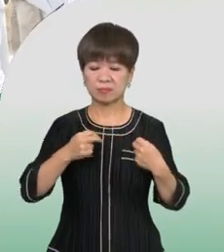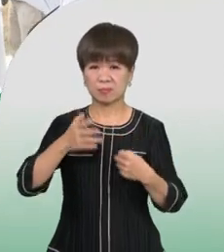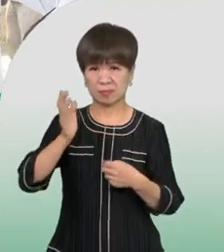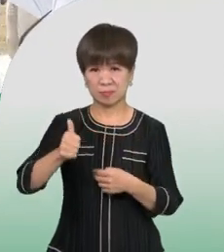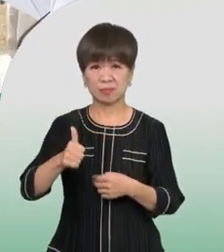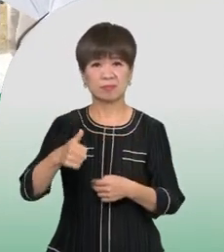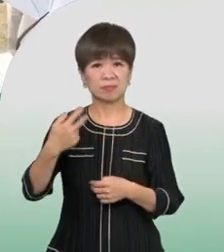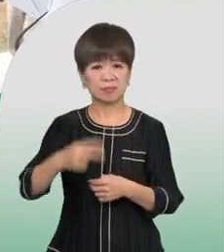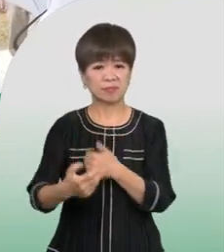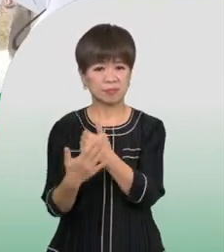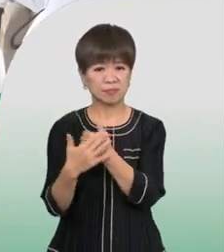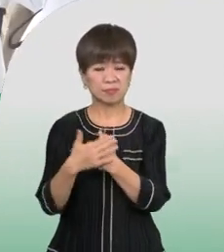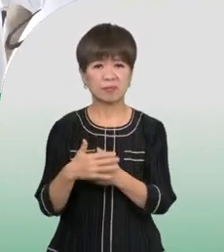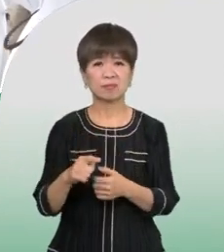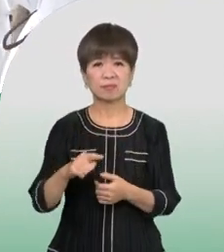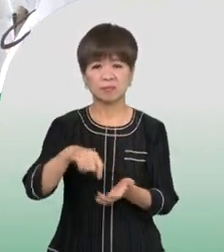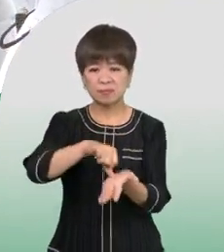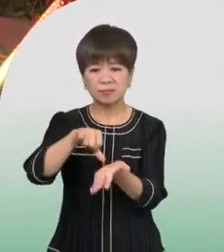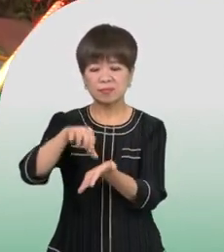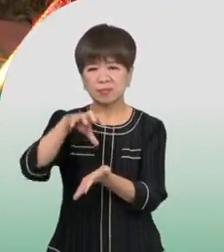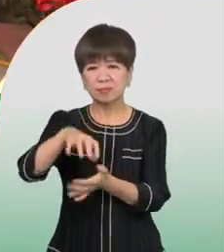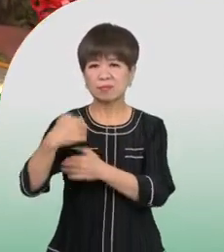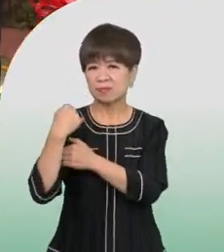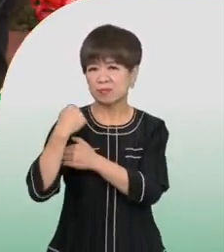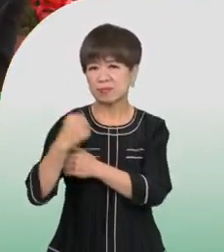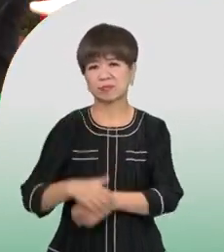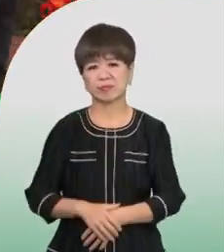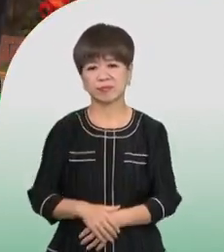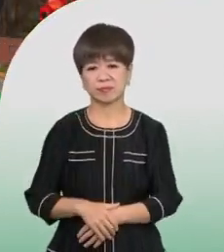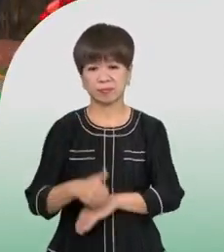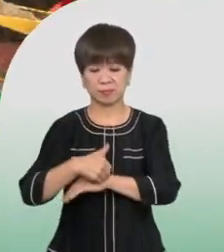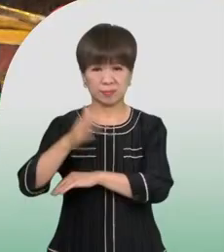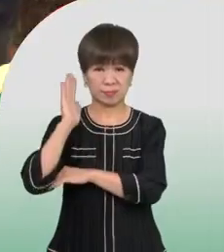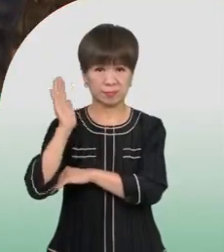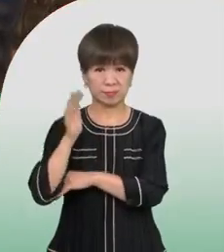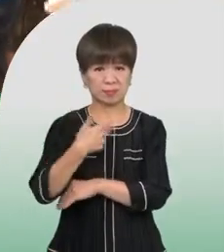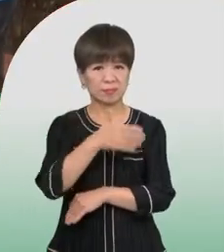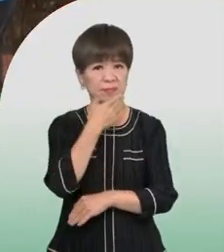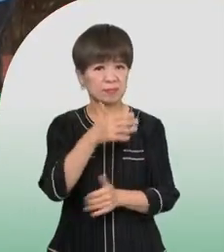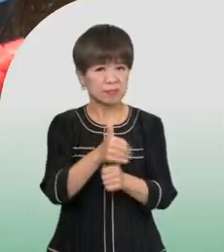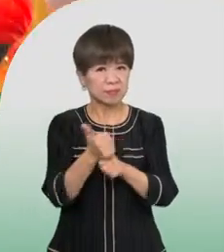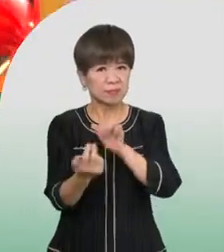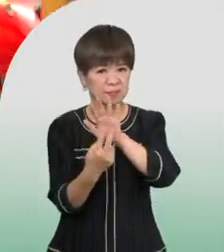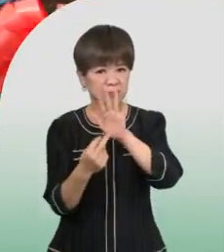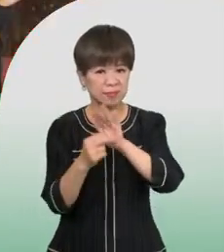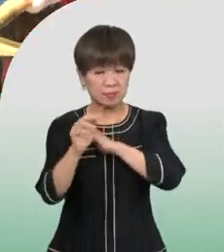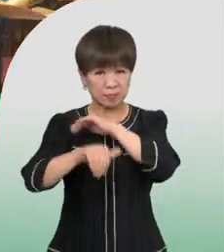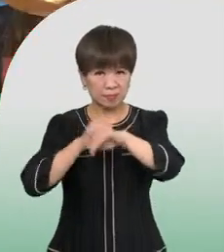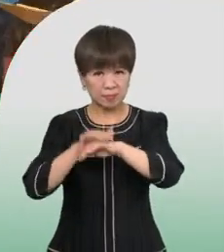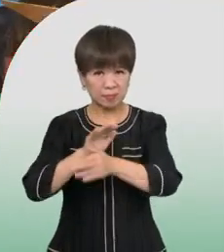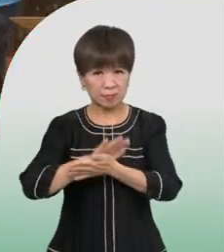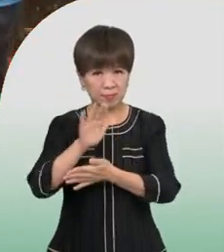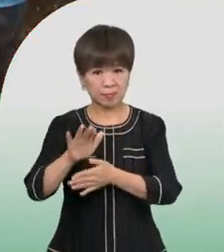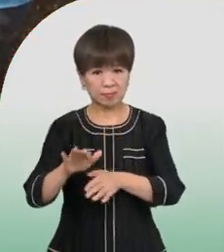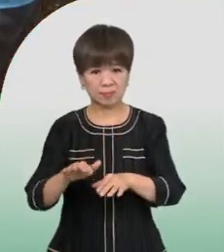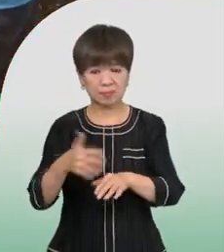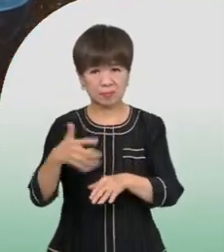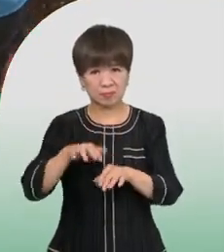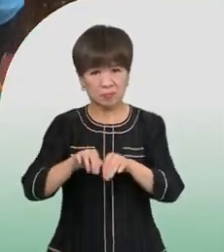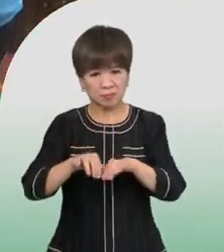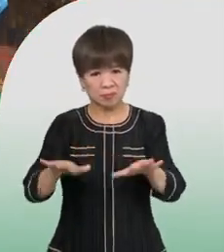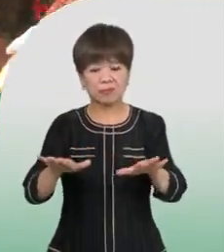们的农业再帮我们加把劲。那 县政府同农田水利署也按算工厂全部完工以后，规则的灌溉面积